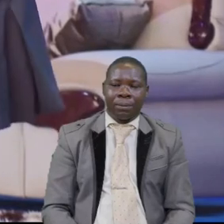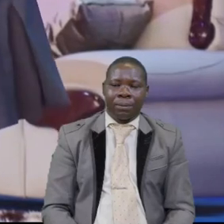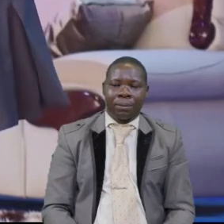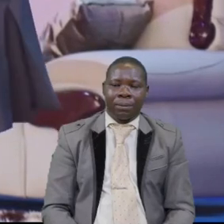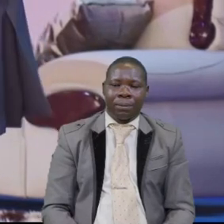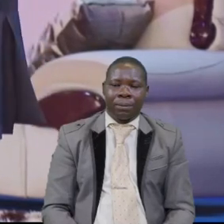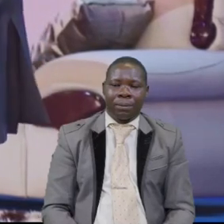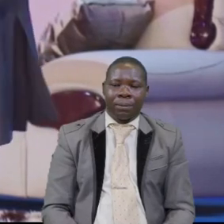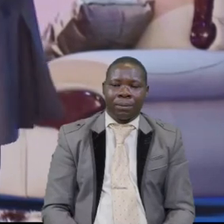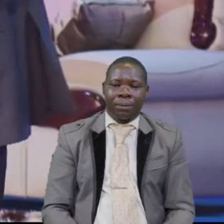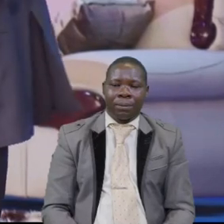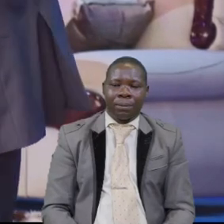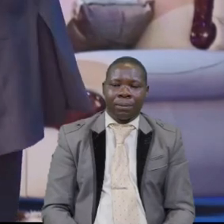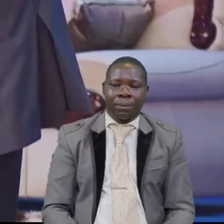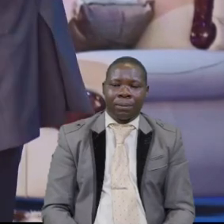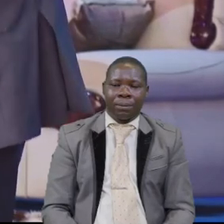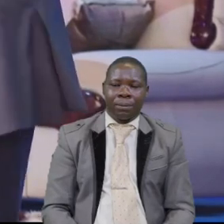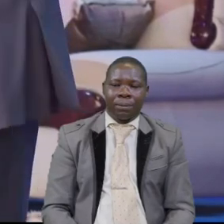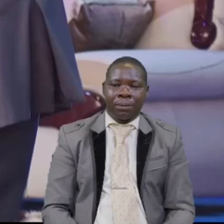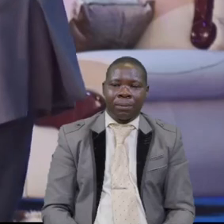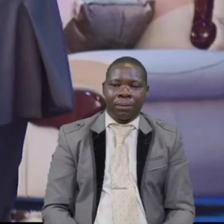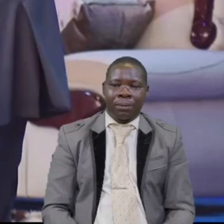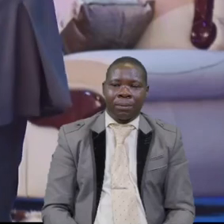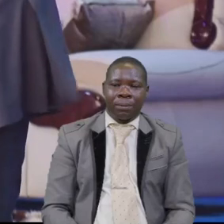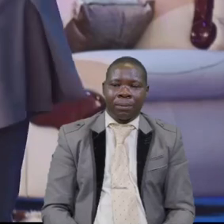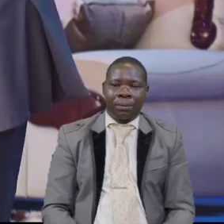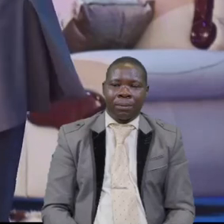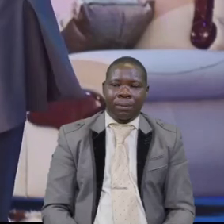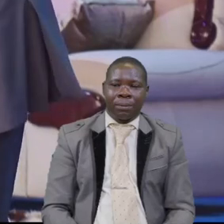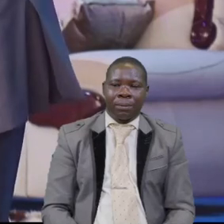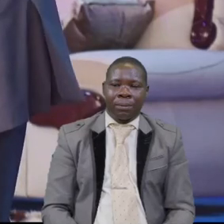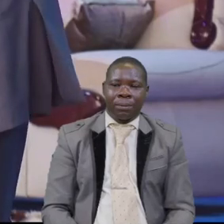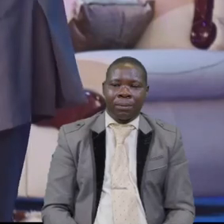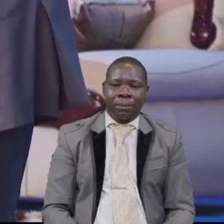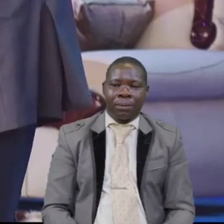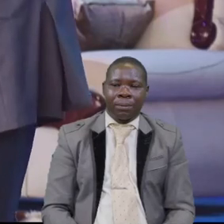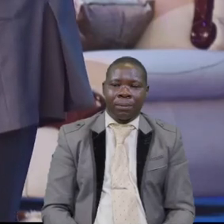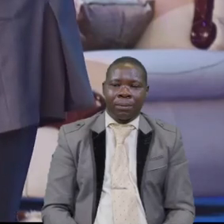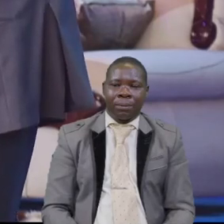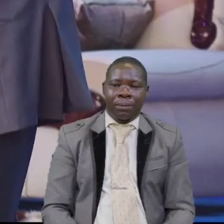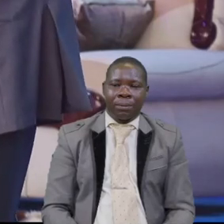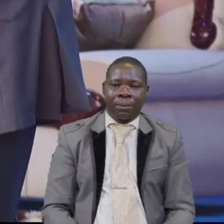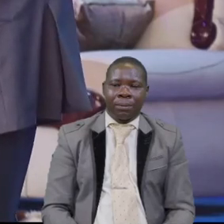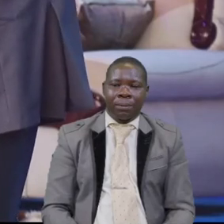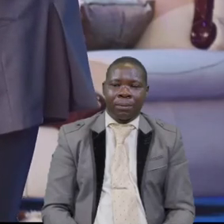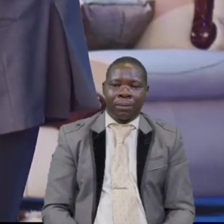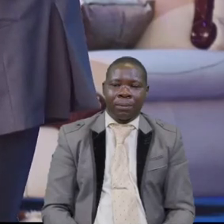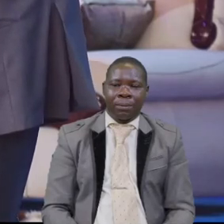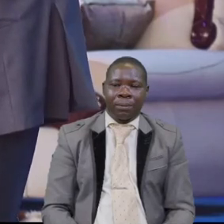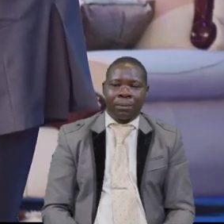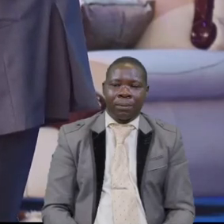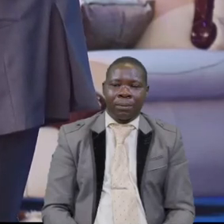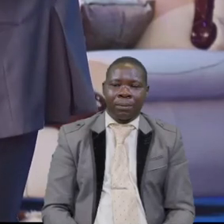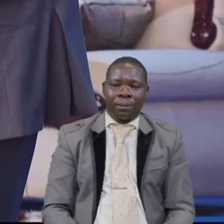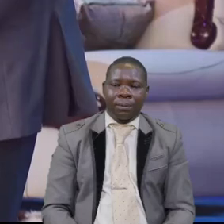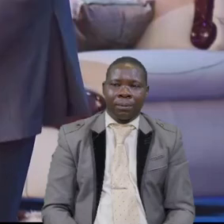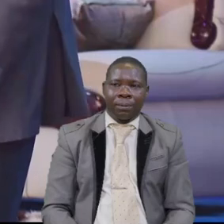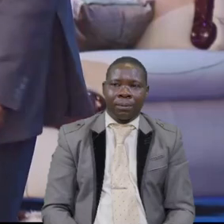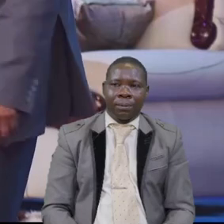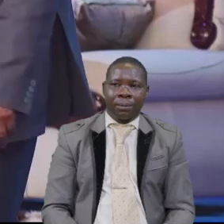pas leur, qui connaissent leur Dieu seront forts et feront des exploits. Onzièmement, se reconcentrer sur